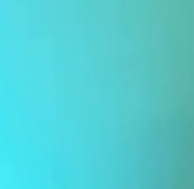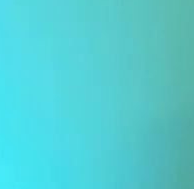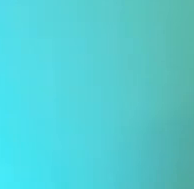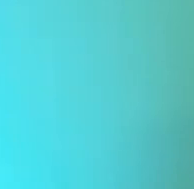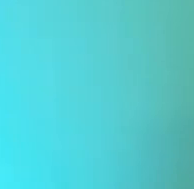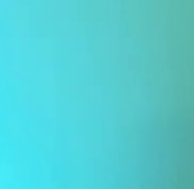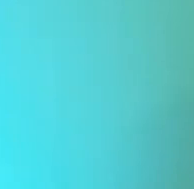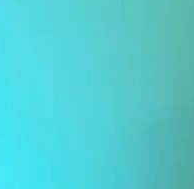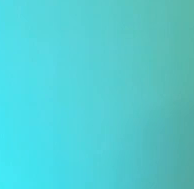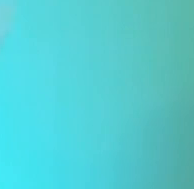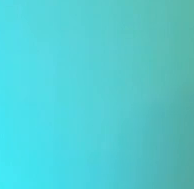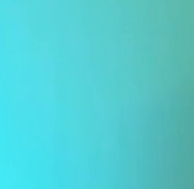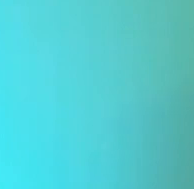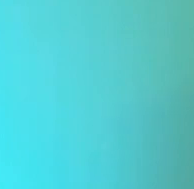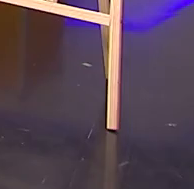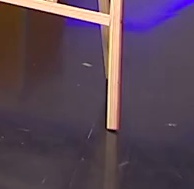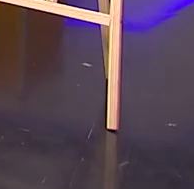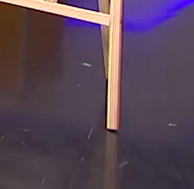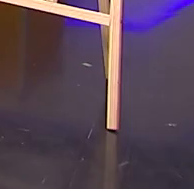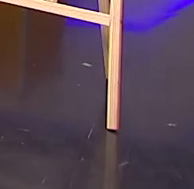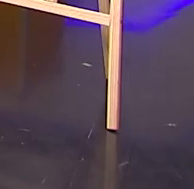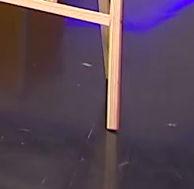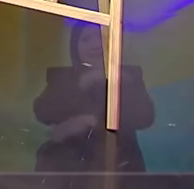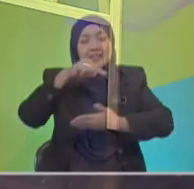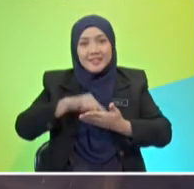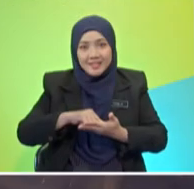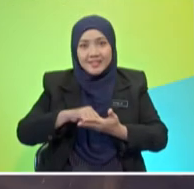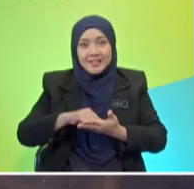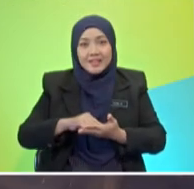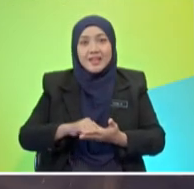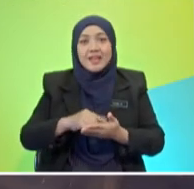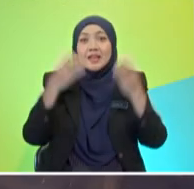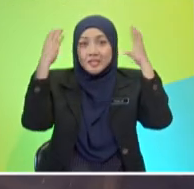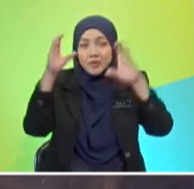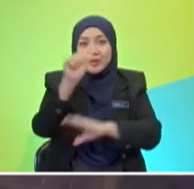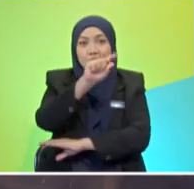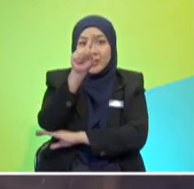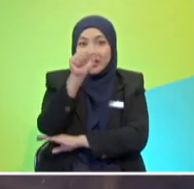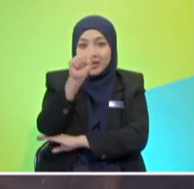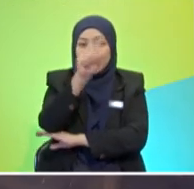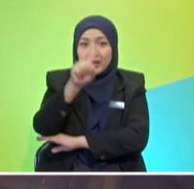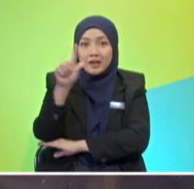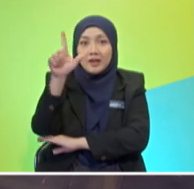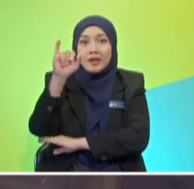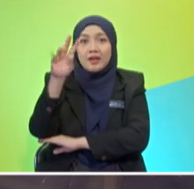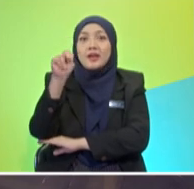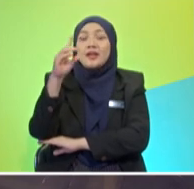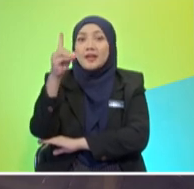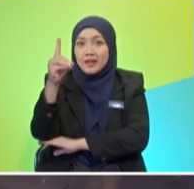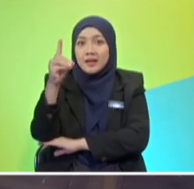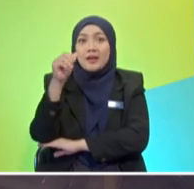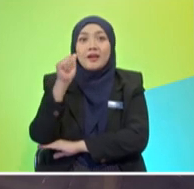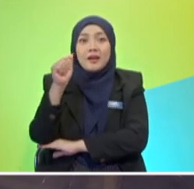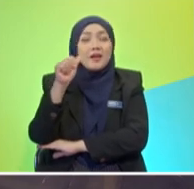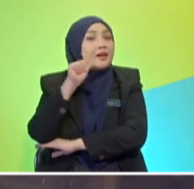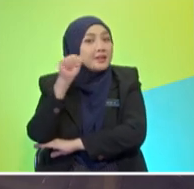Dan juga guru kita yang akan bersama kita sepanjang pembelajaran kita adalah Cikgu Azlinda. Hai Cikgu. Hai Sean. Apa khabar Cikgu?